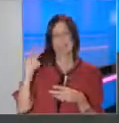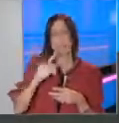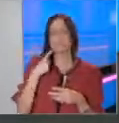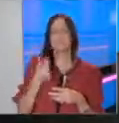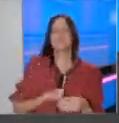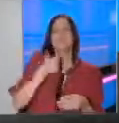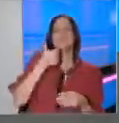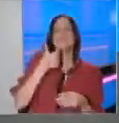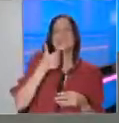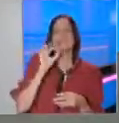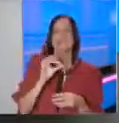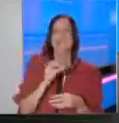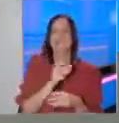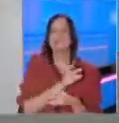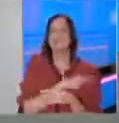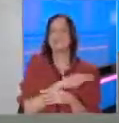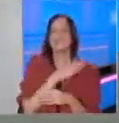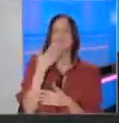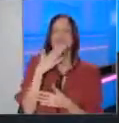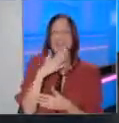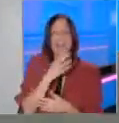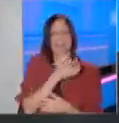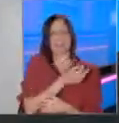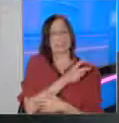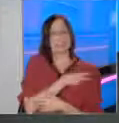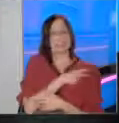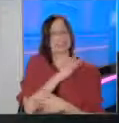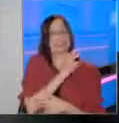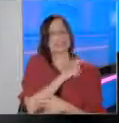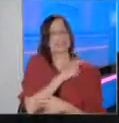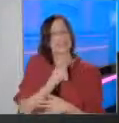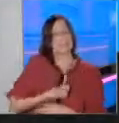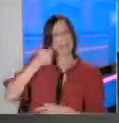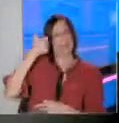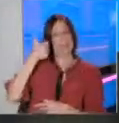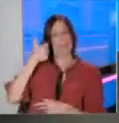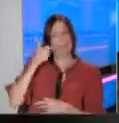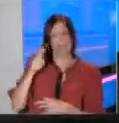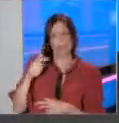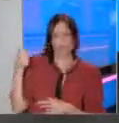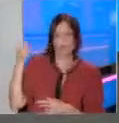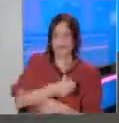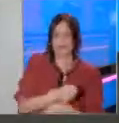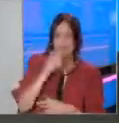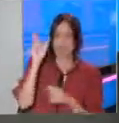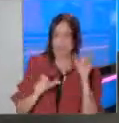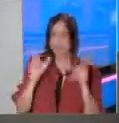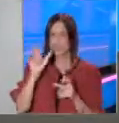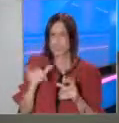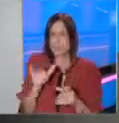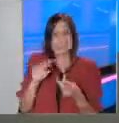במפקד תחנה ירושלים, מדובר בקצינים בכירים. קצינים בכירים צריכים להלום באנשים... באיזה